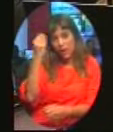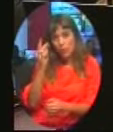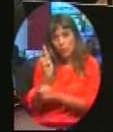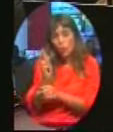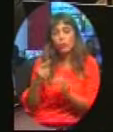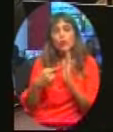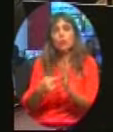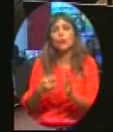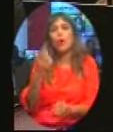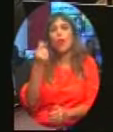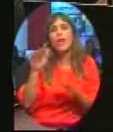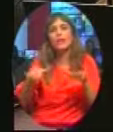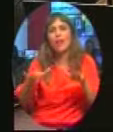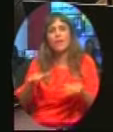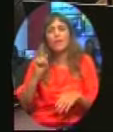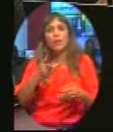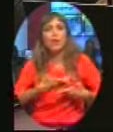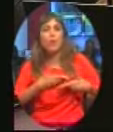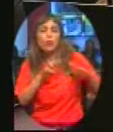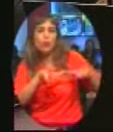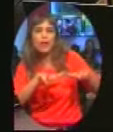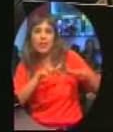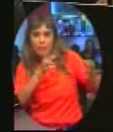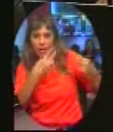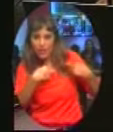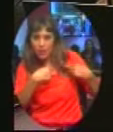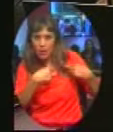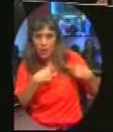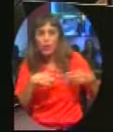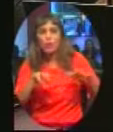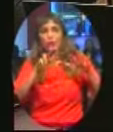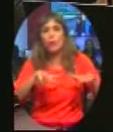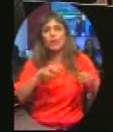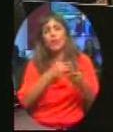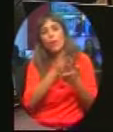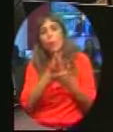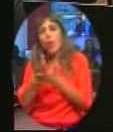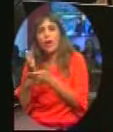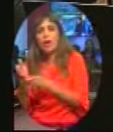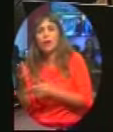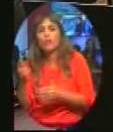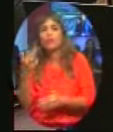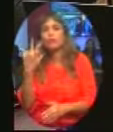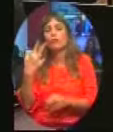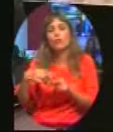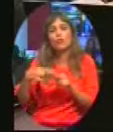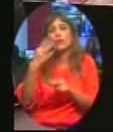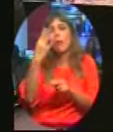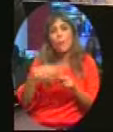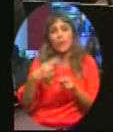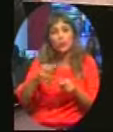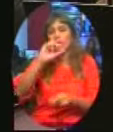10,000 שקל והיא אמורה לקבל בשבילו 8,000, וה-8,000 האלה מחולקים לשלושה או ארבעה תשלומים, היא קודם כל צריכה